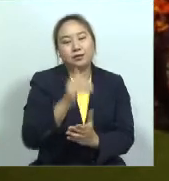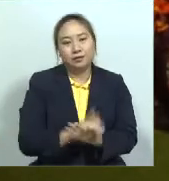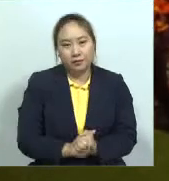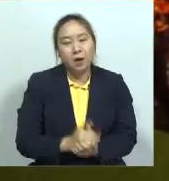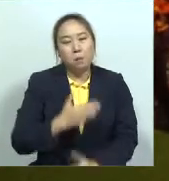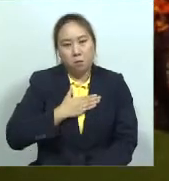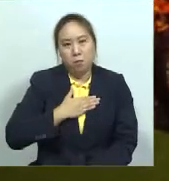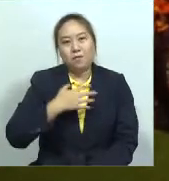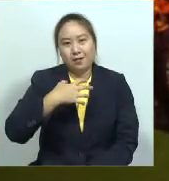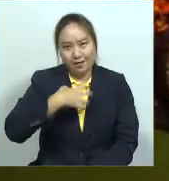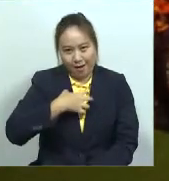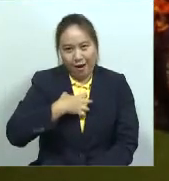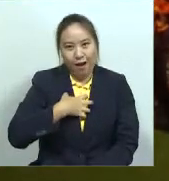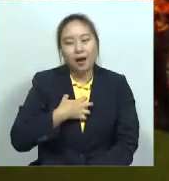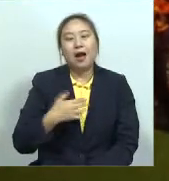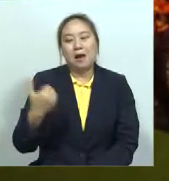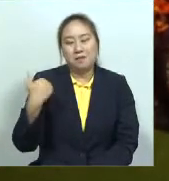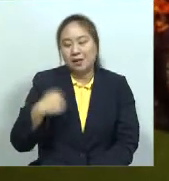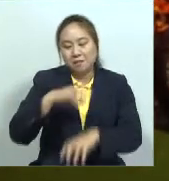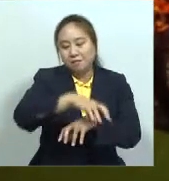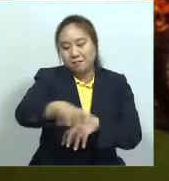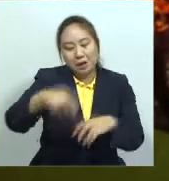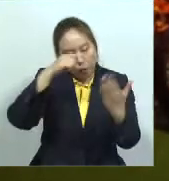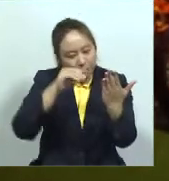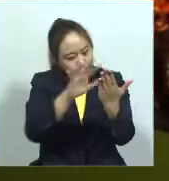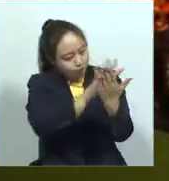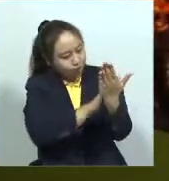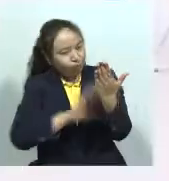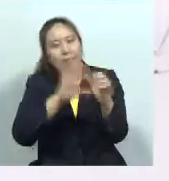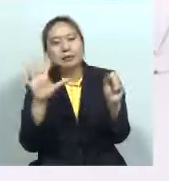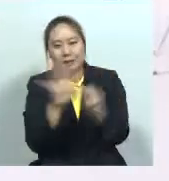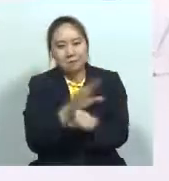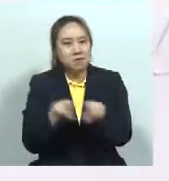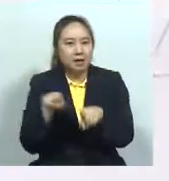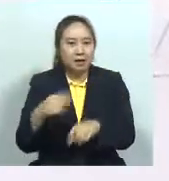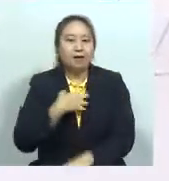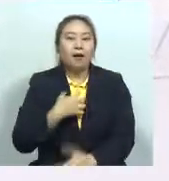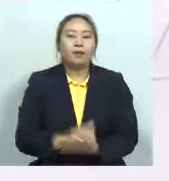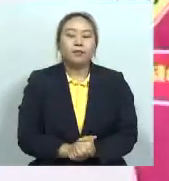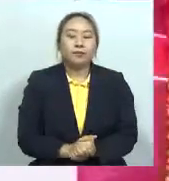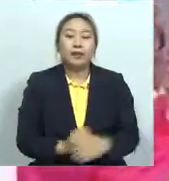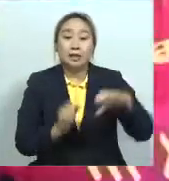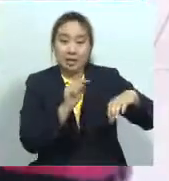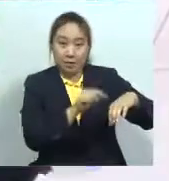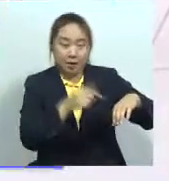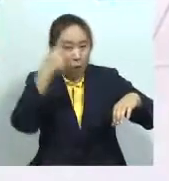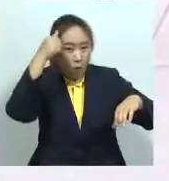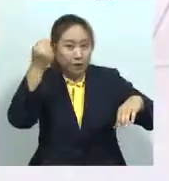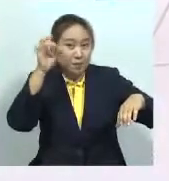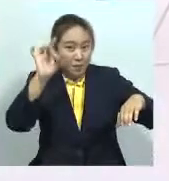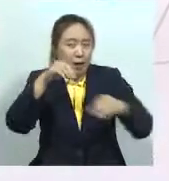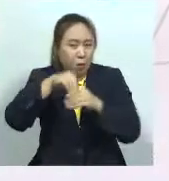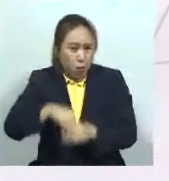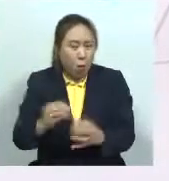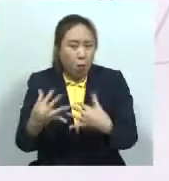ที่ผมอยากให้เกิดขึ้นในทุกๆพื้นที่ของประเทศไทยครับ ที่ถ้ำหลวงเนี่ย18วันเนี่ยที่เราอยู่ด้วยกัน